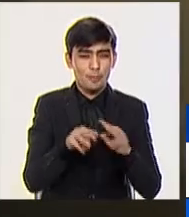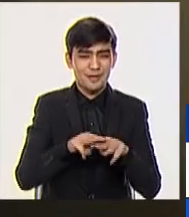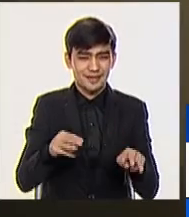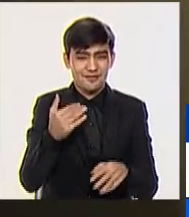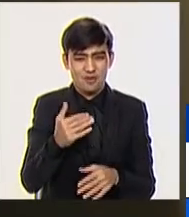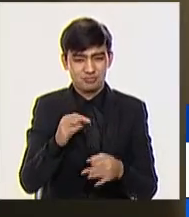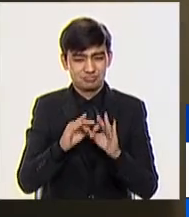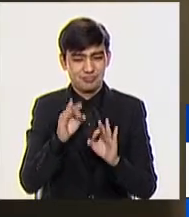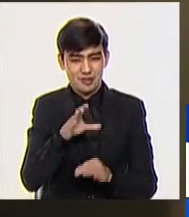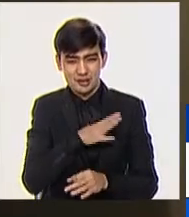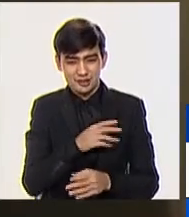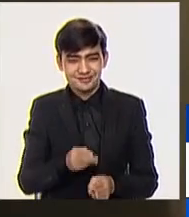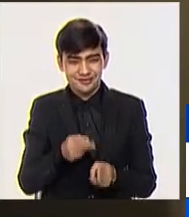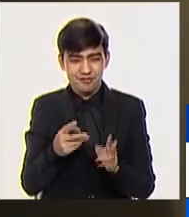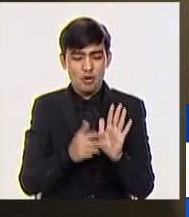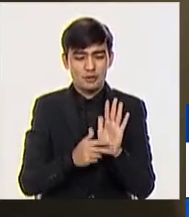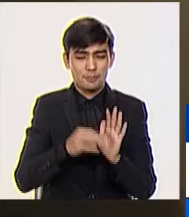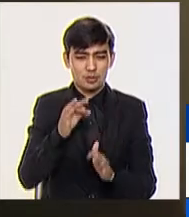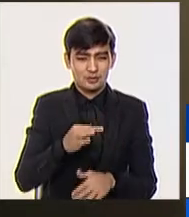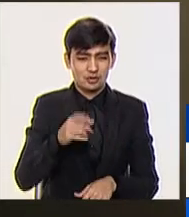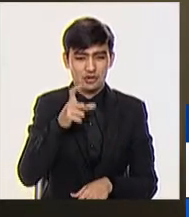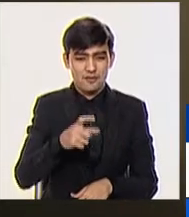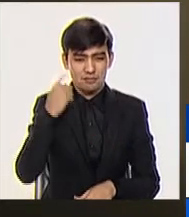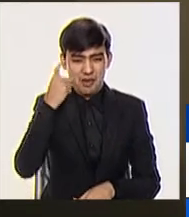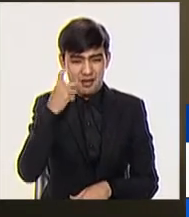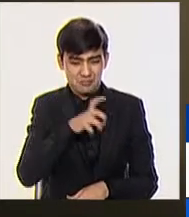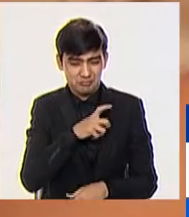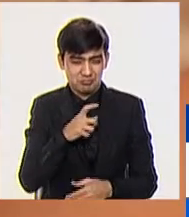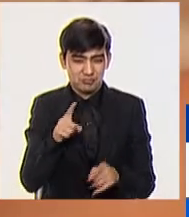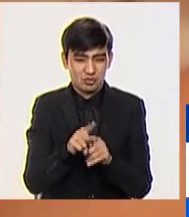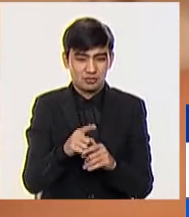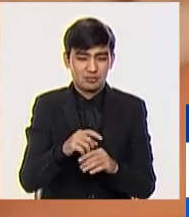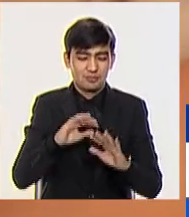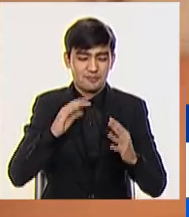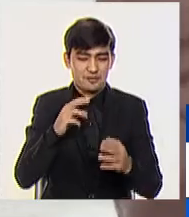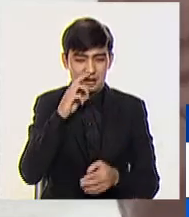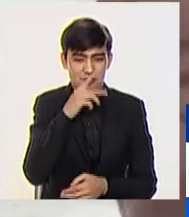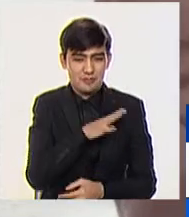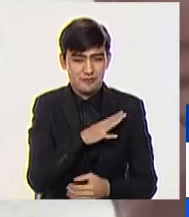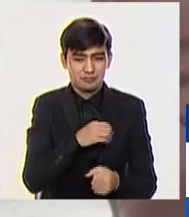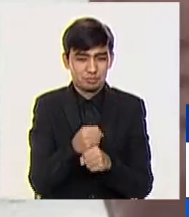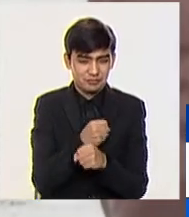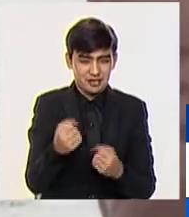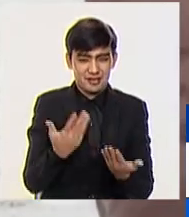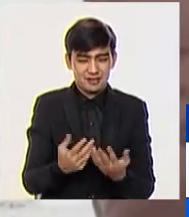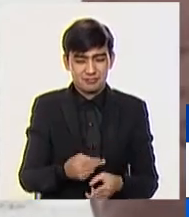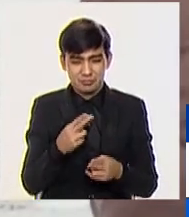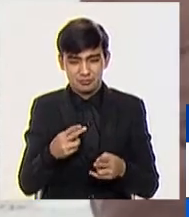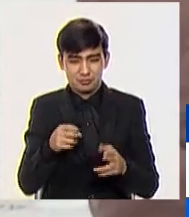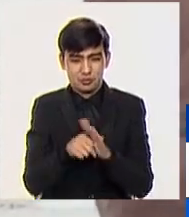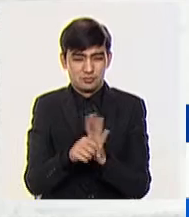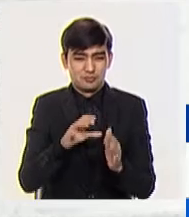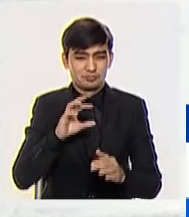министрлігінің мәлімдеуінше қылмыстардың 80%-ын адам мас күйінде жасайды екен. Әсіресе отбасылық ұрыс-керіс көбейіп, басқа да қылмыс түрлері